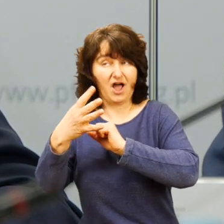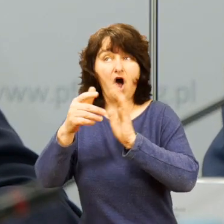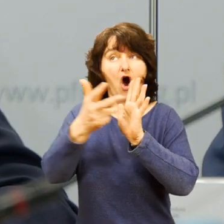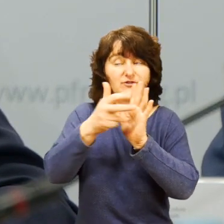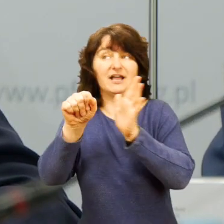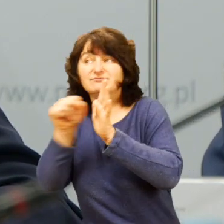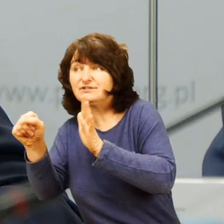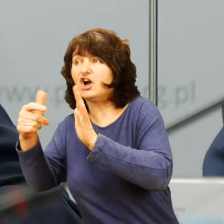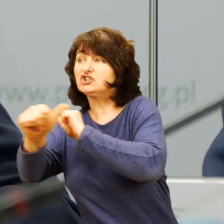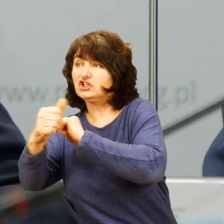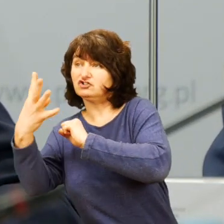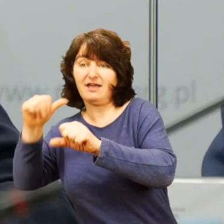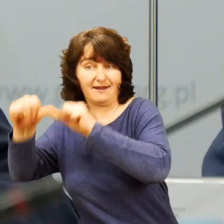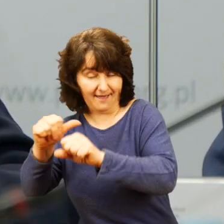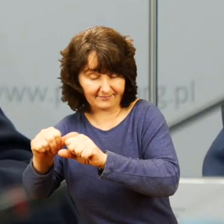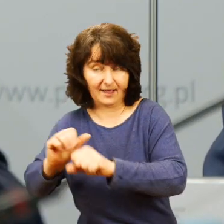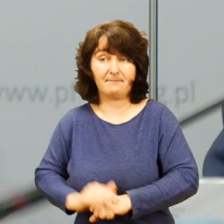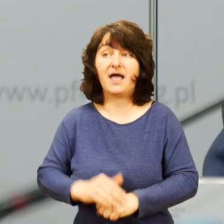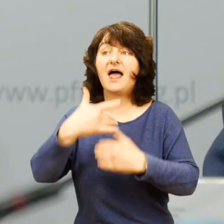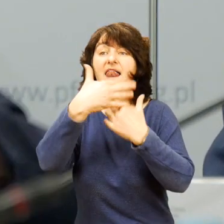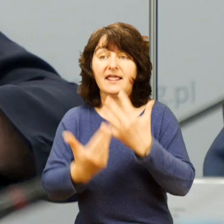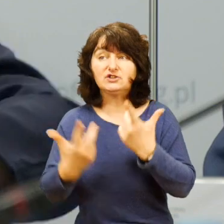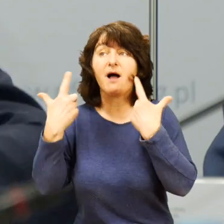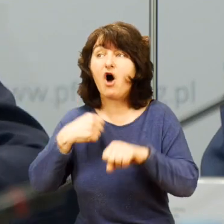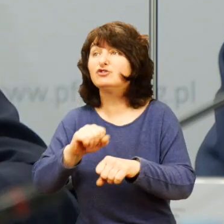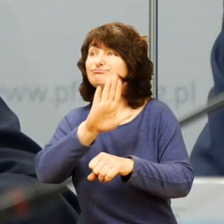18-64 lata. Natomiast liczba osób